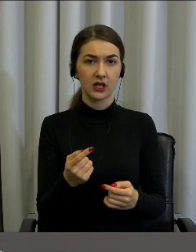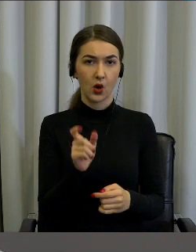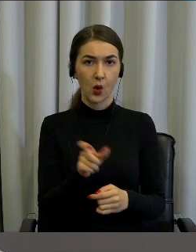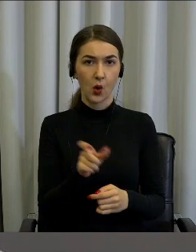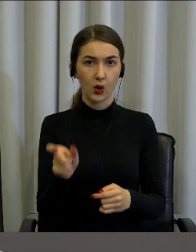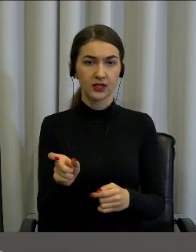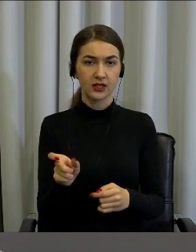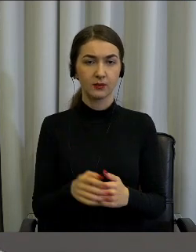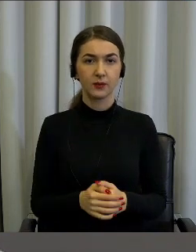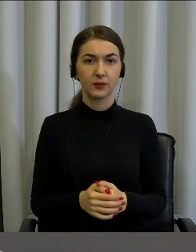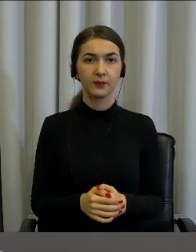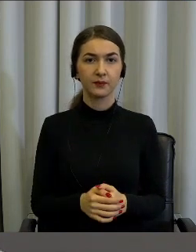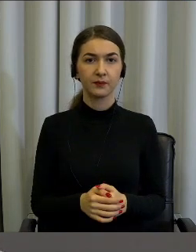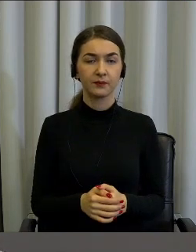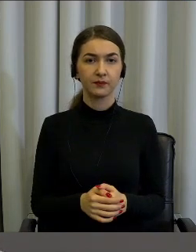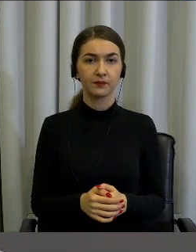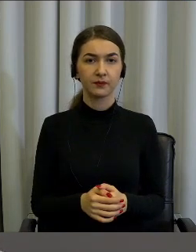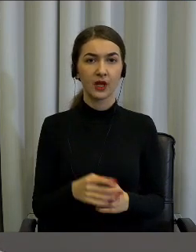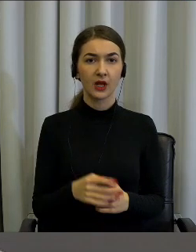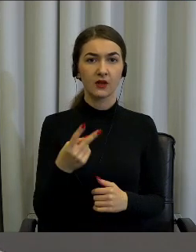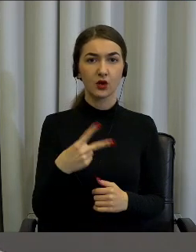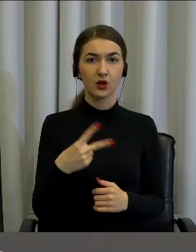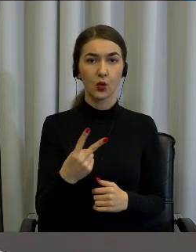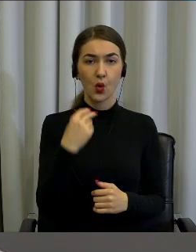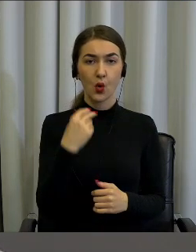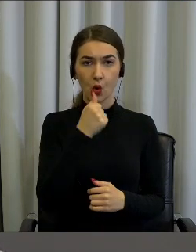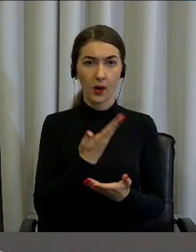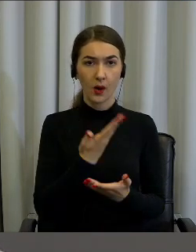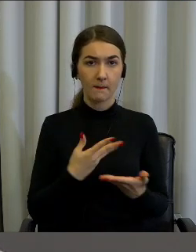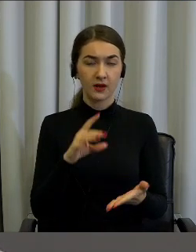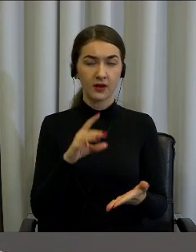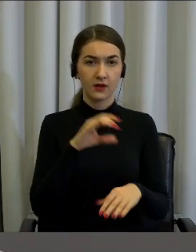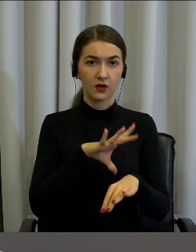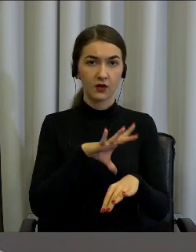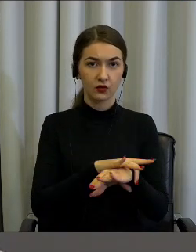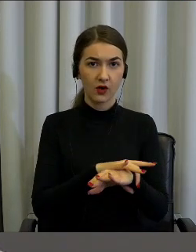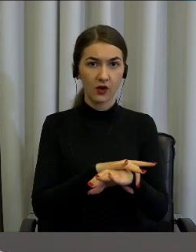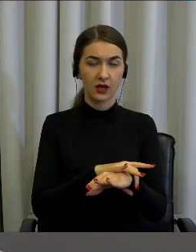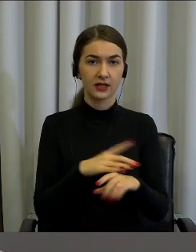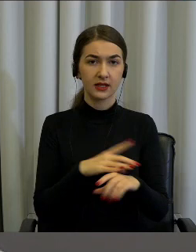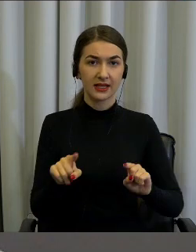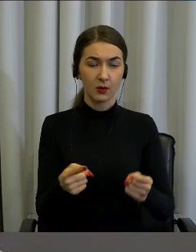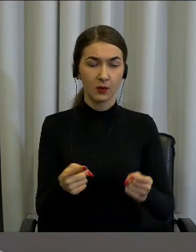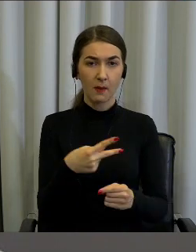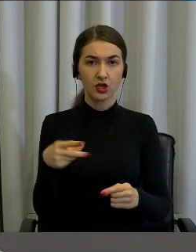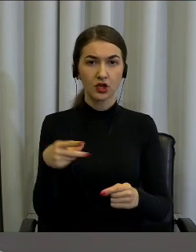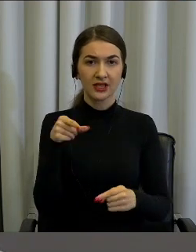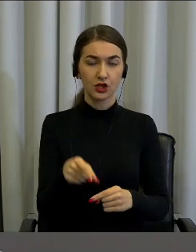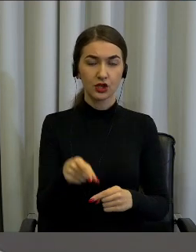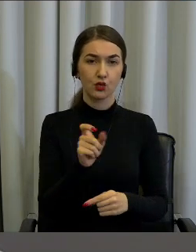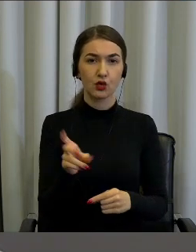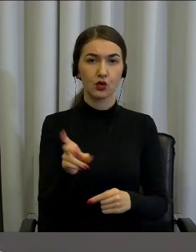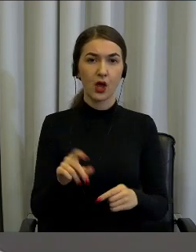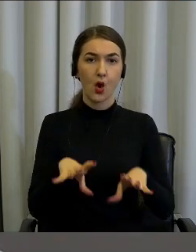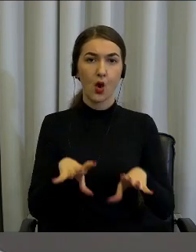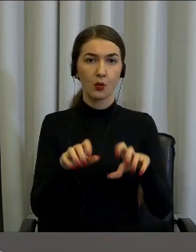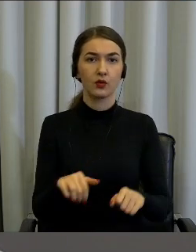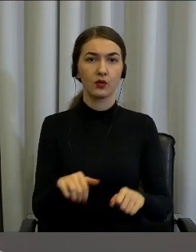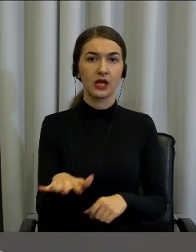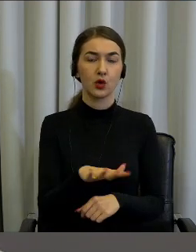військовополонених з лютого 22го року ми зафіксували свовільне затримання майже 1000 осіб на окупованих